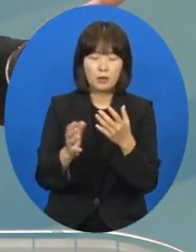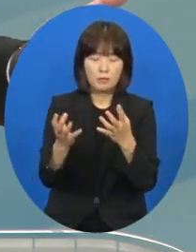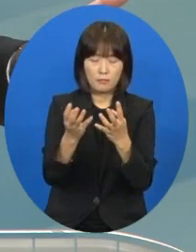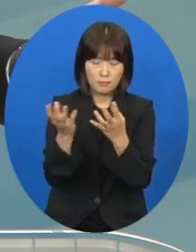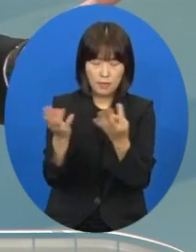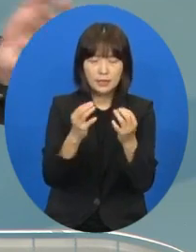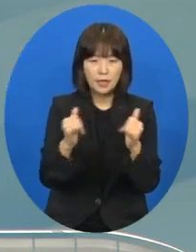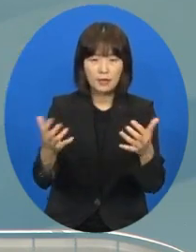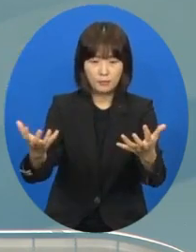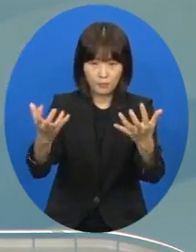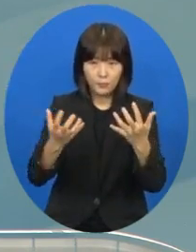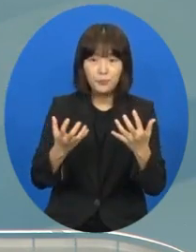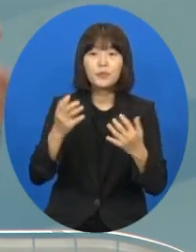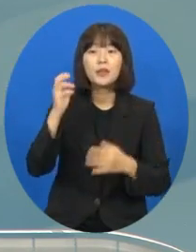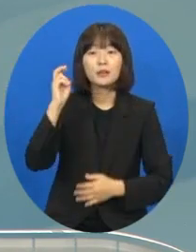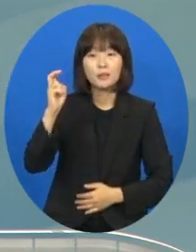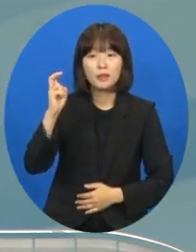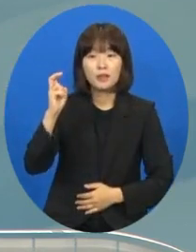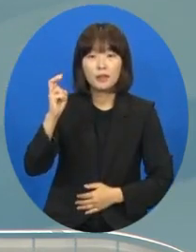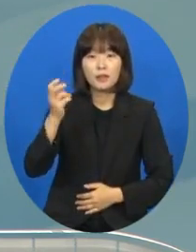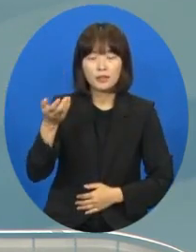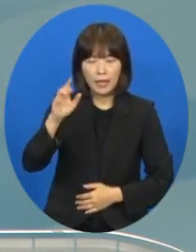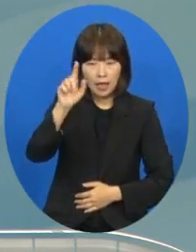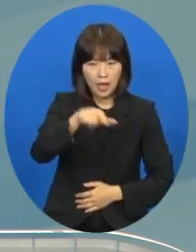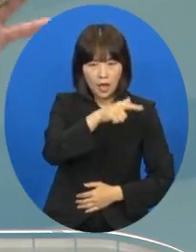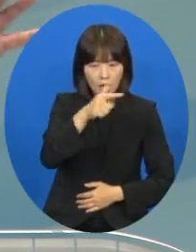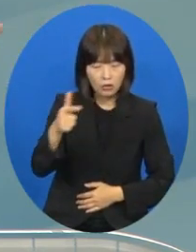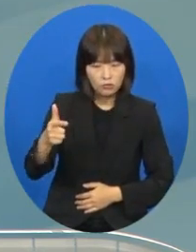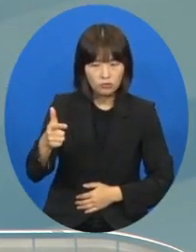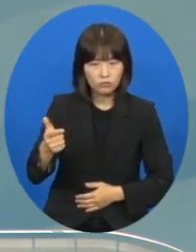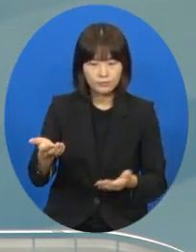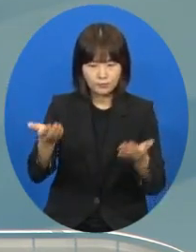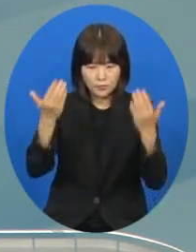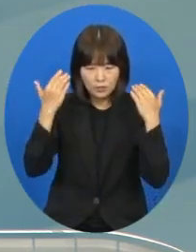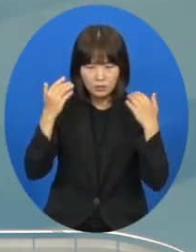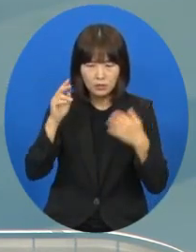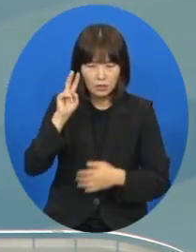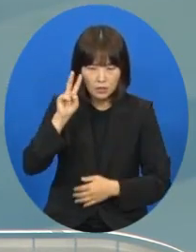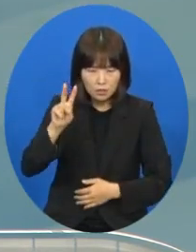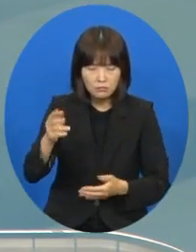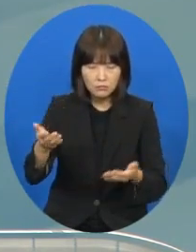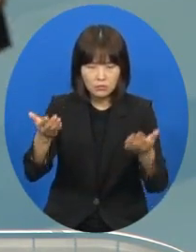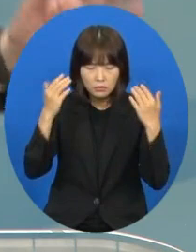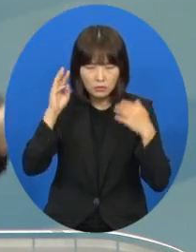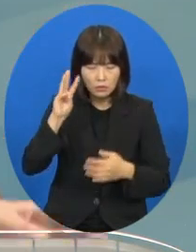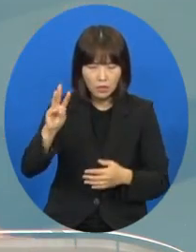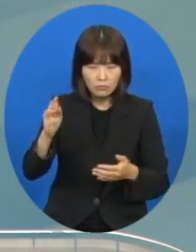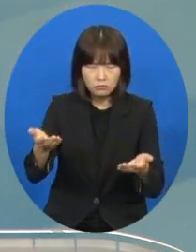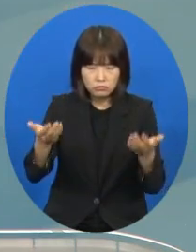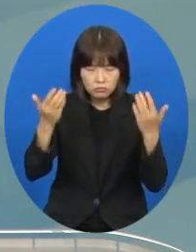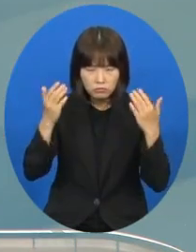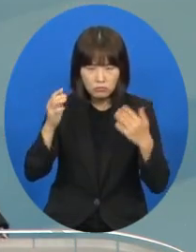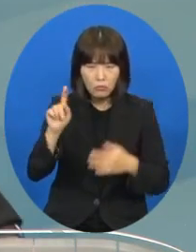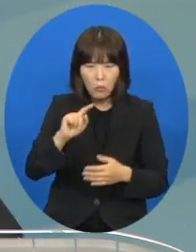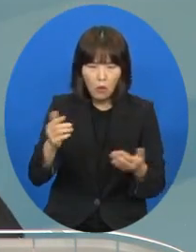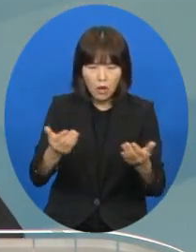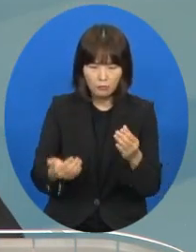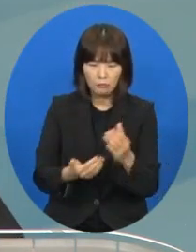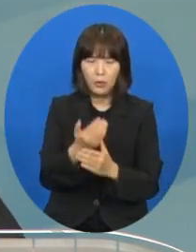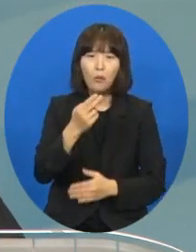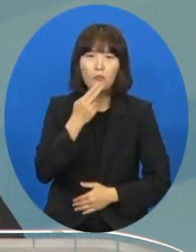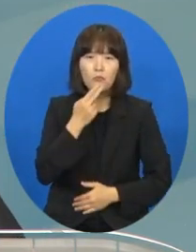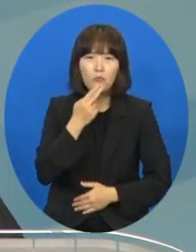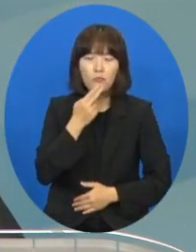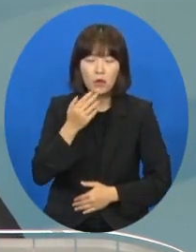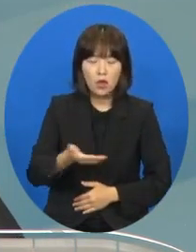몰라요. 그런데 하루 저녁 지났는데 아무 일이 없고 이틀 저녁도 아무 일이 없고 3일 저녁도 아무 일이 없고 여러분